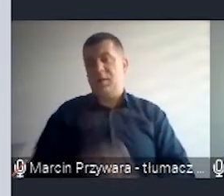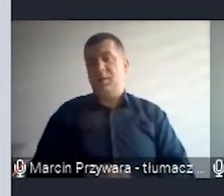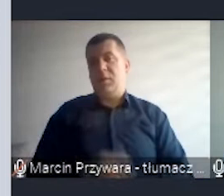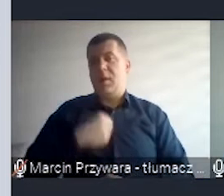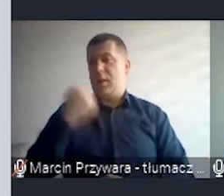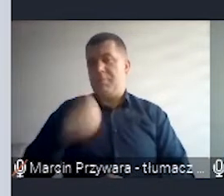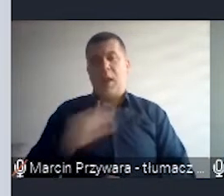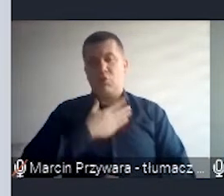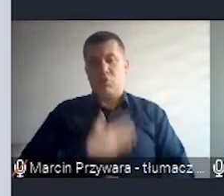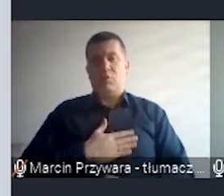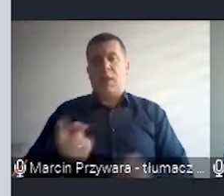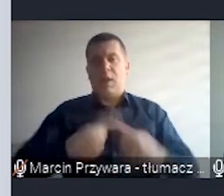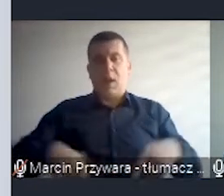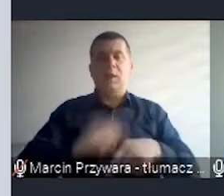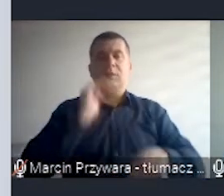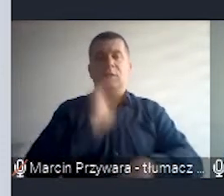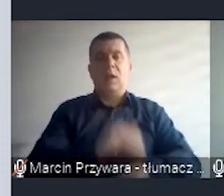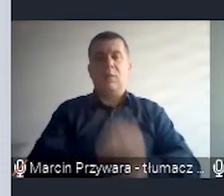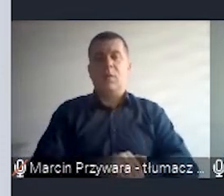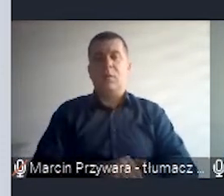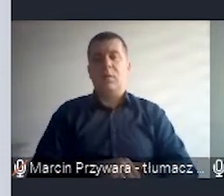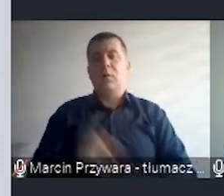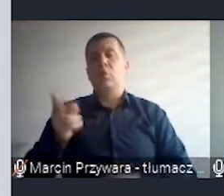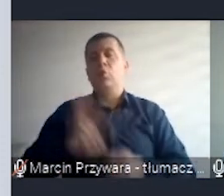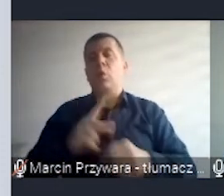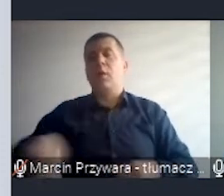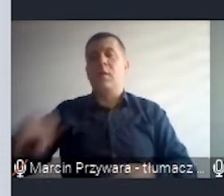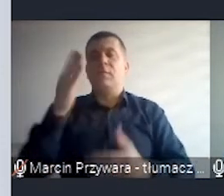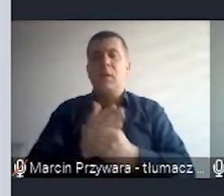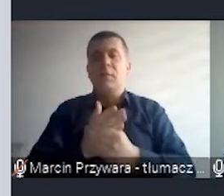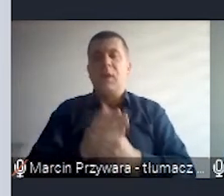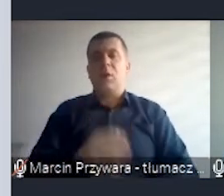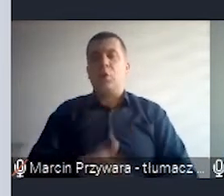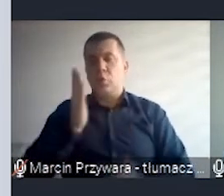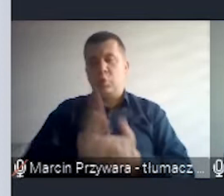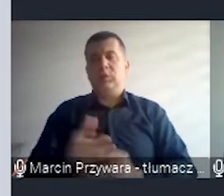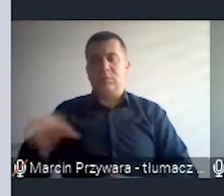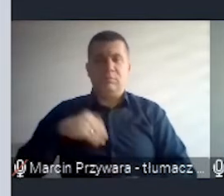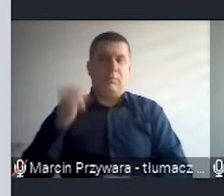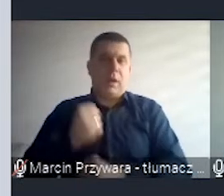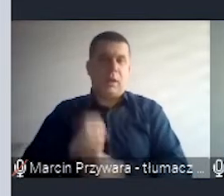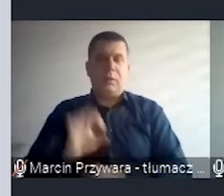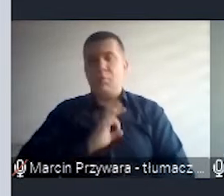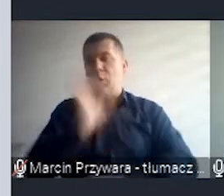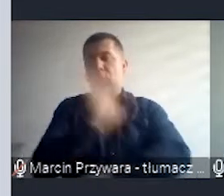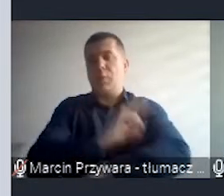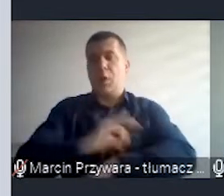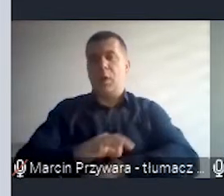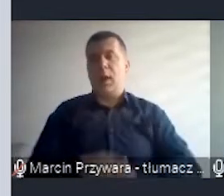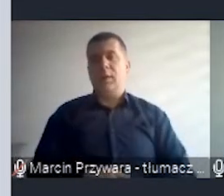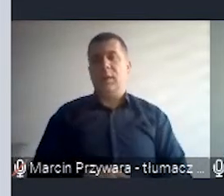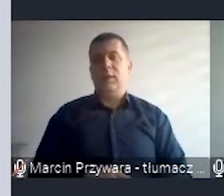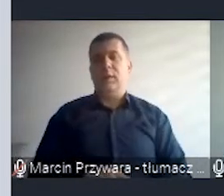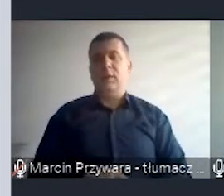lubię realizację zamówień z podmiotami, z którymi już pracuję. Tak? W moich projektach,